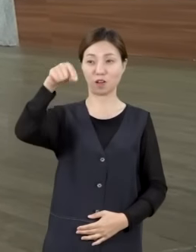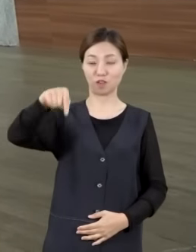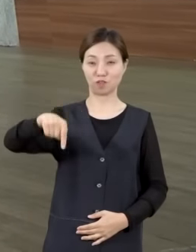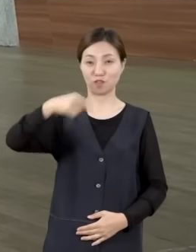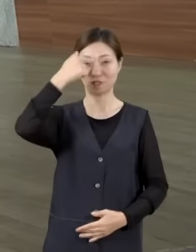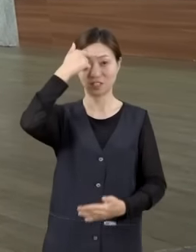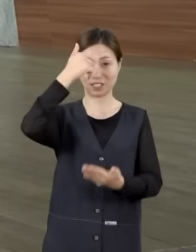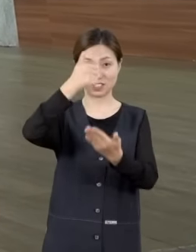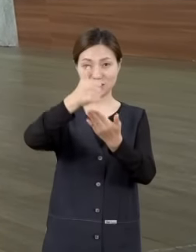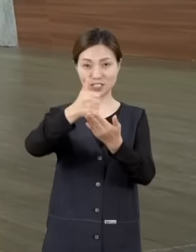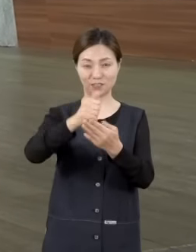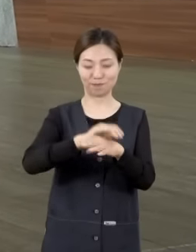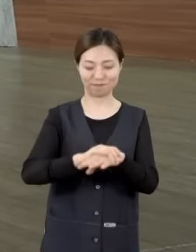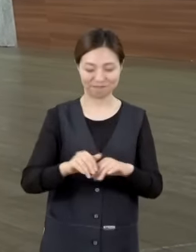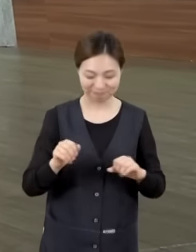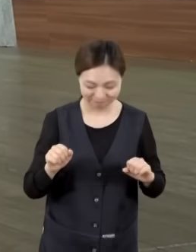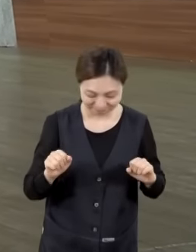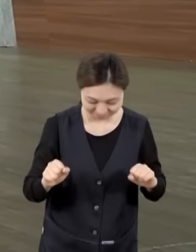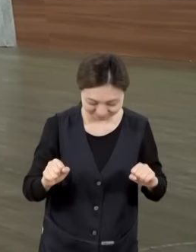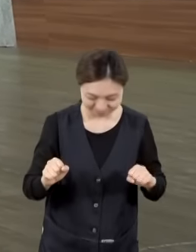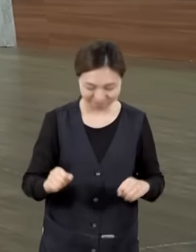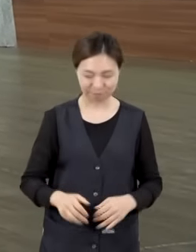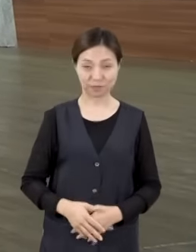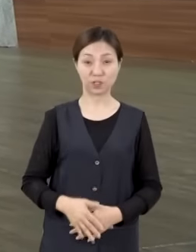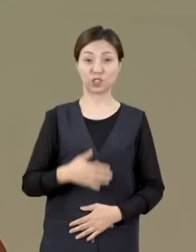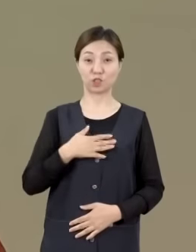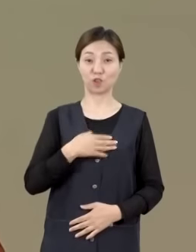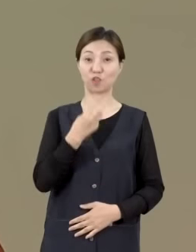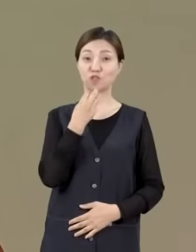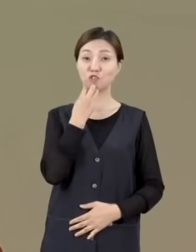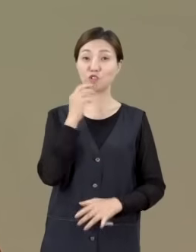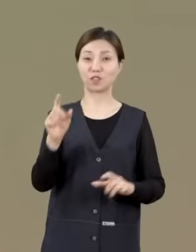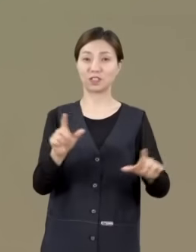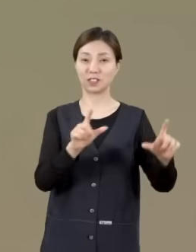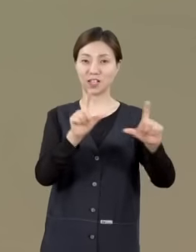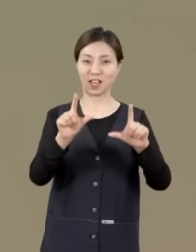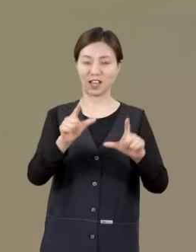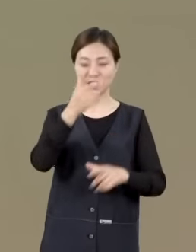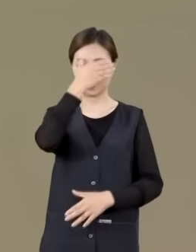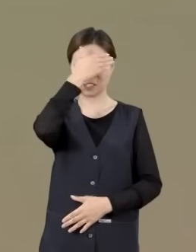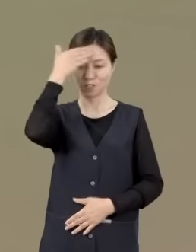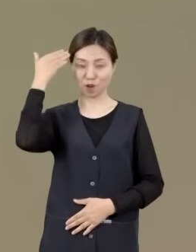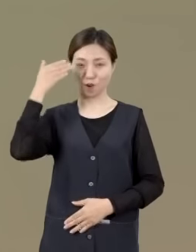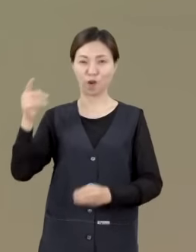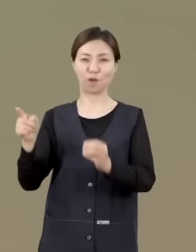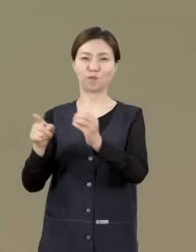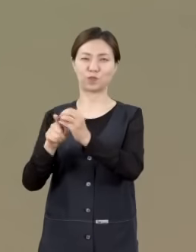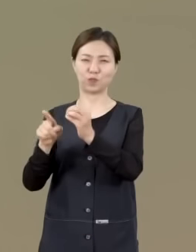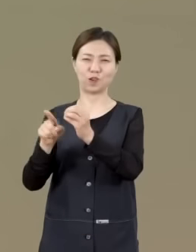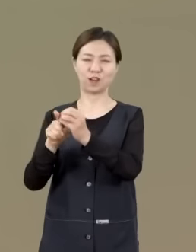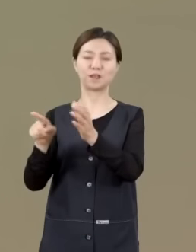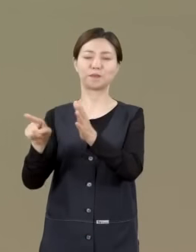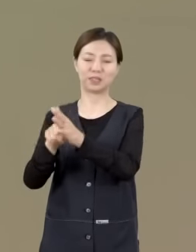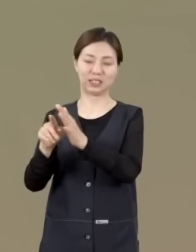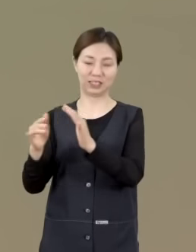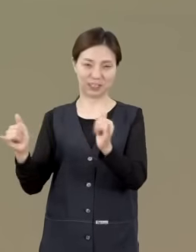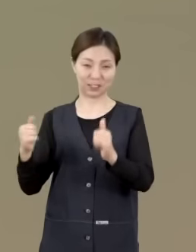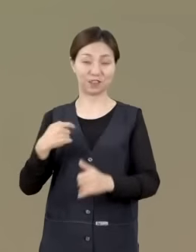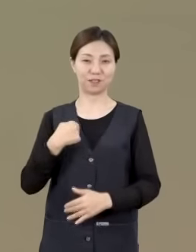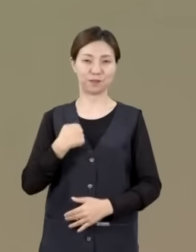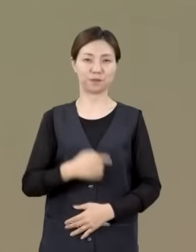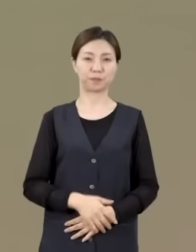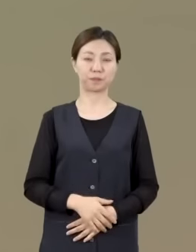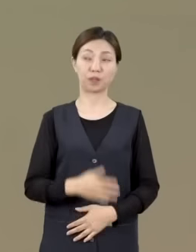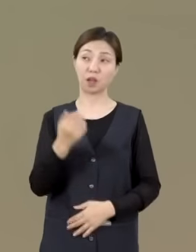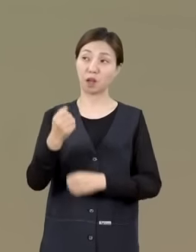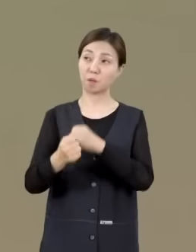광우스님 안녕하세요 서울에 사는 청년 불자 있니다